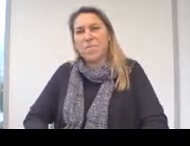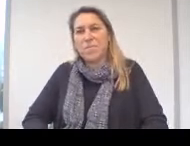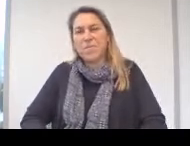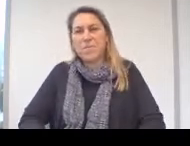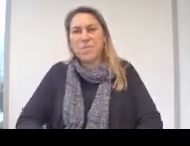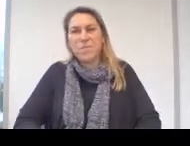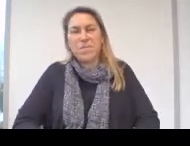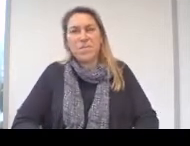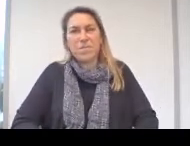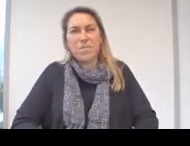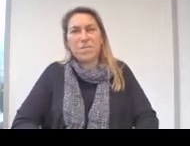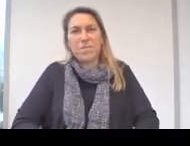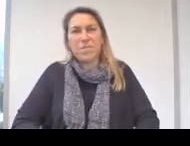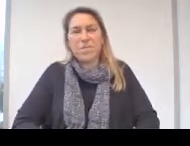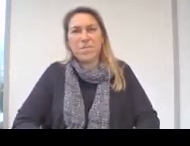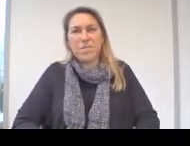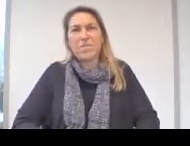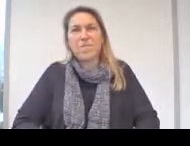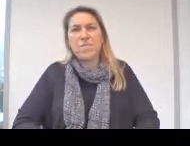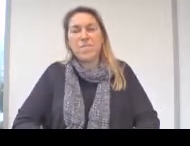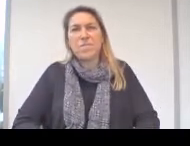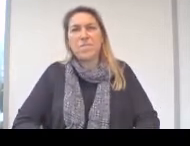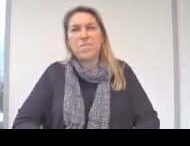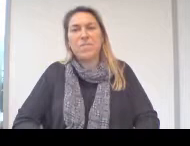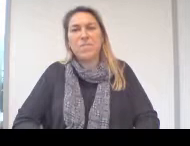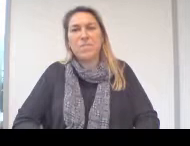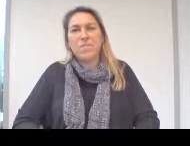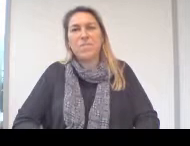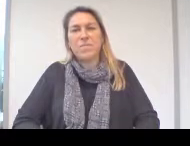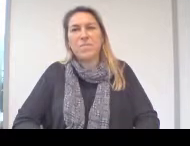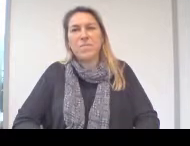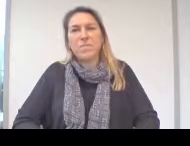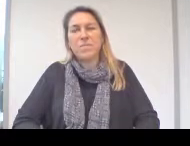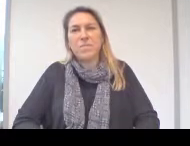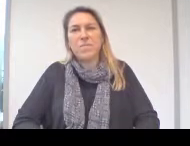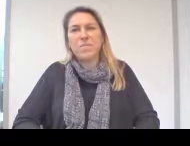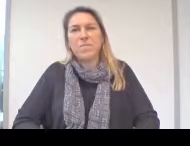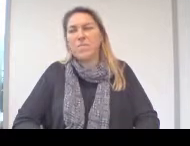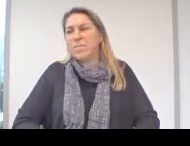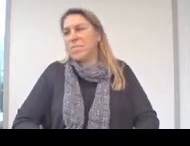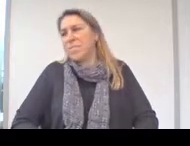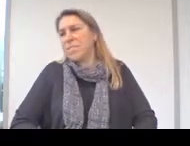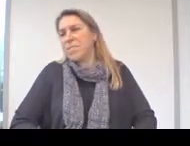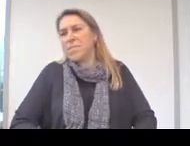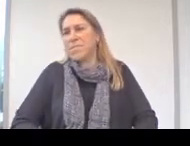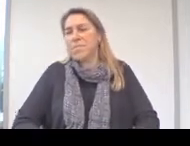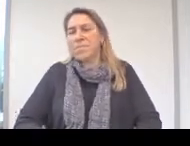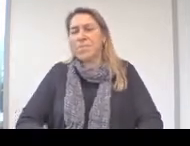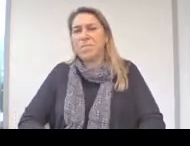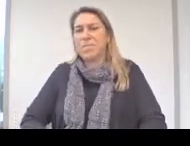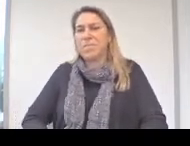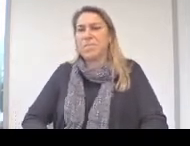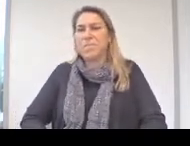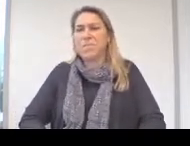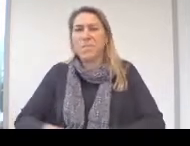sur une autre diapo, mais les entreprises accompagnent au maximum l'évolution dans ce